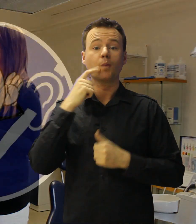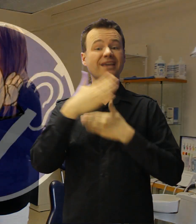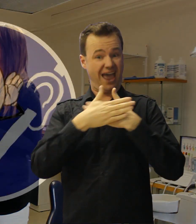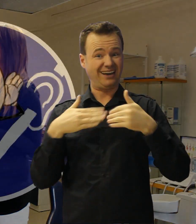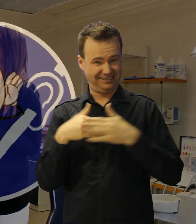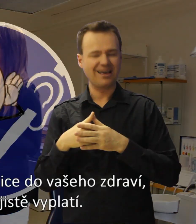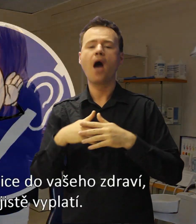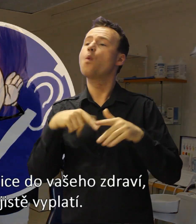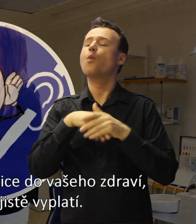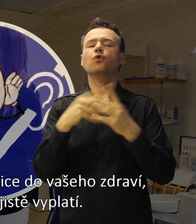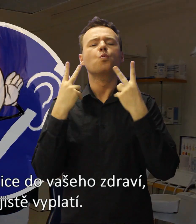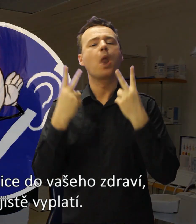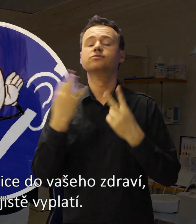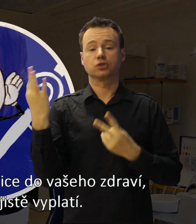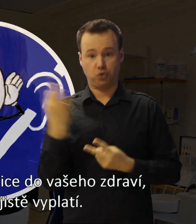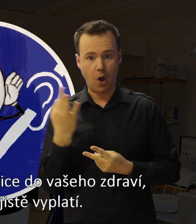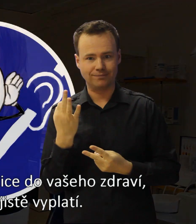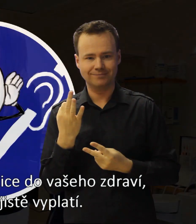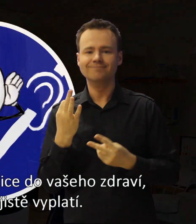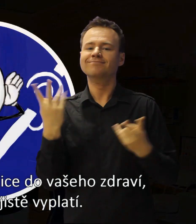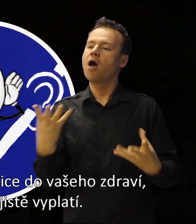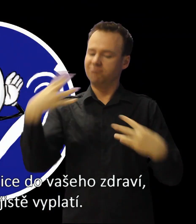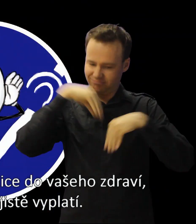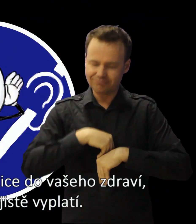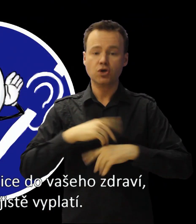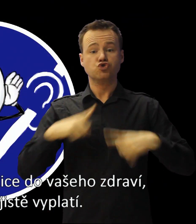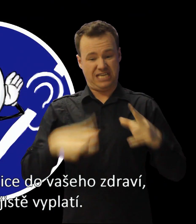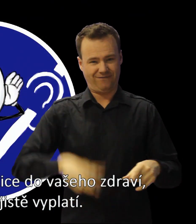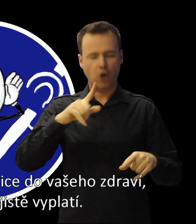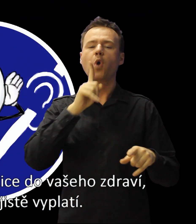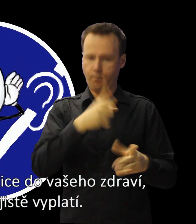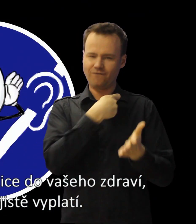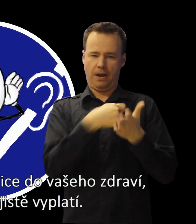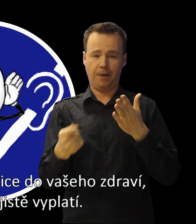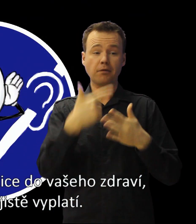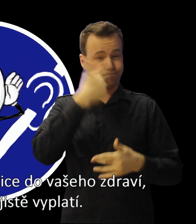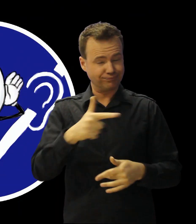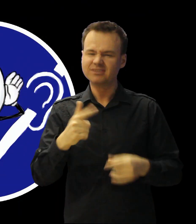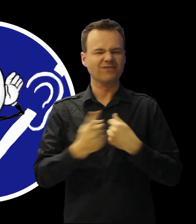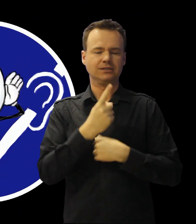Zubní hygiena je investice do vašeho zdraví, která se vám jistě vyplatí.